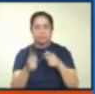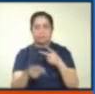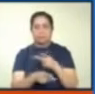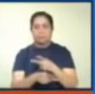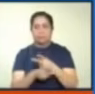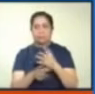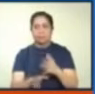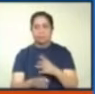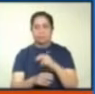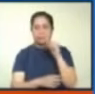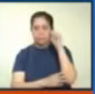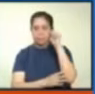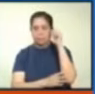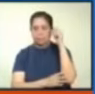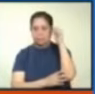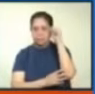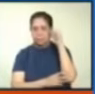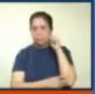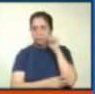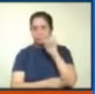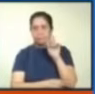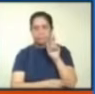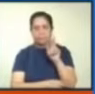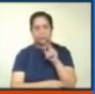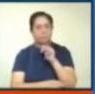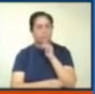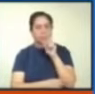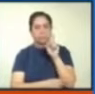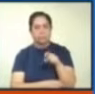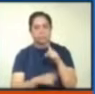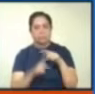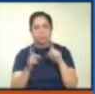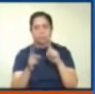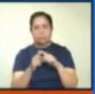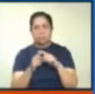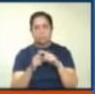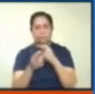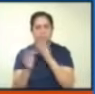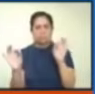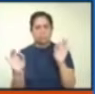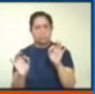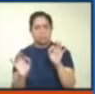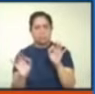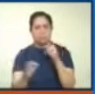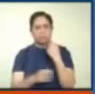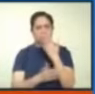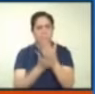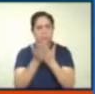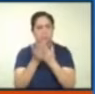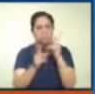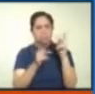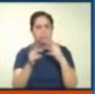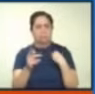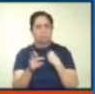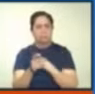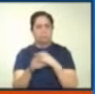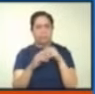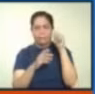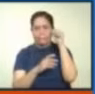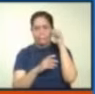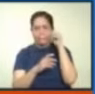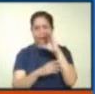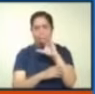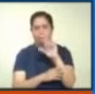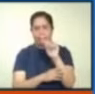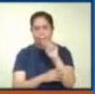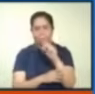si Andal Ampatuan Jr. Hindi rin daw dapat na naabsuelto ang iba pang miyembro ng Ampatuan